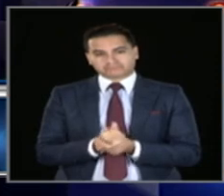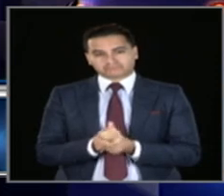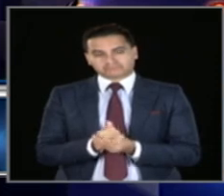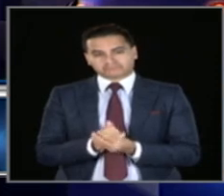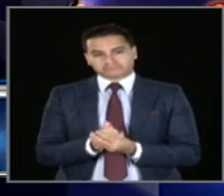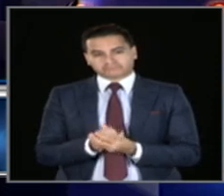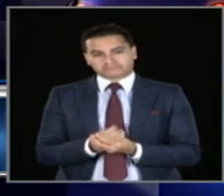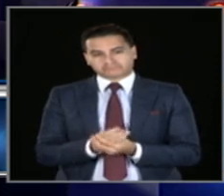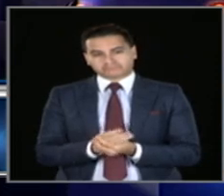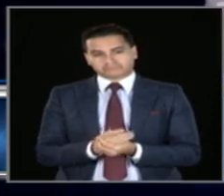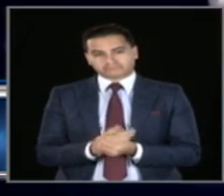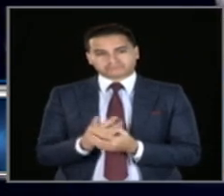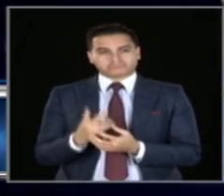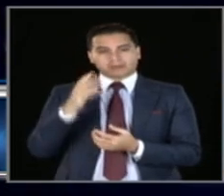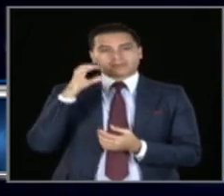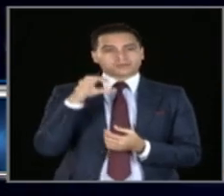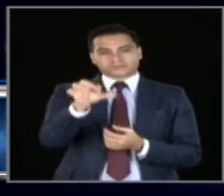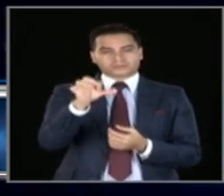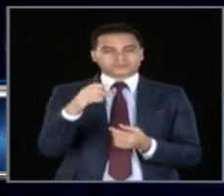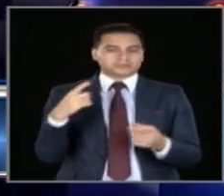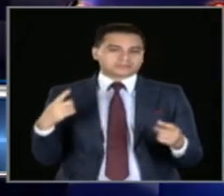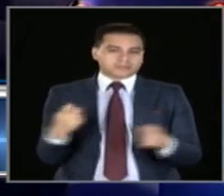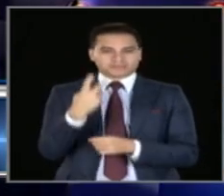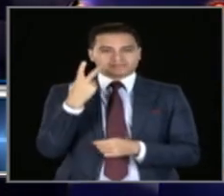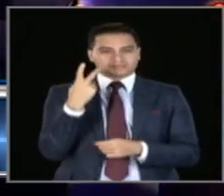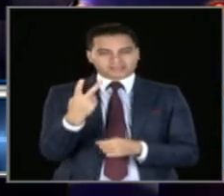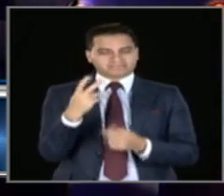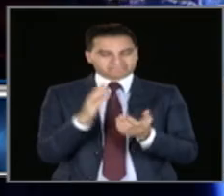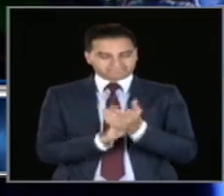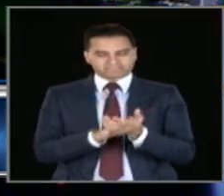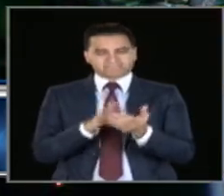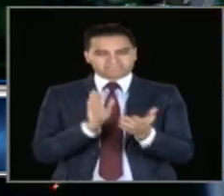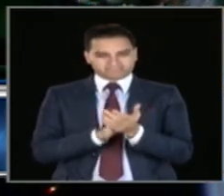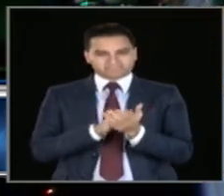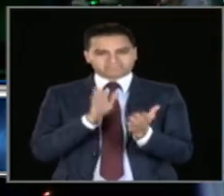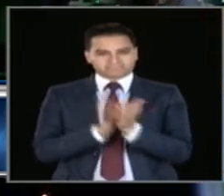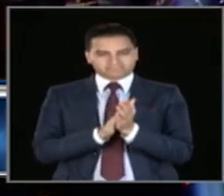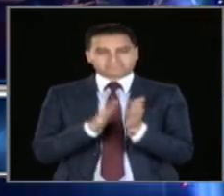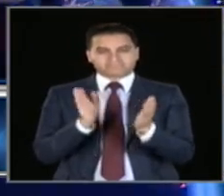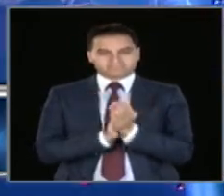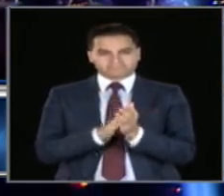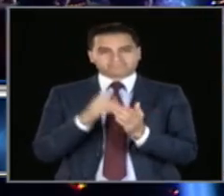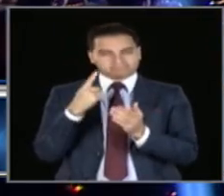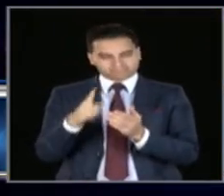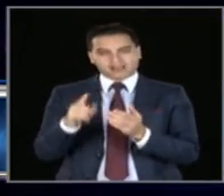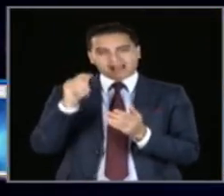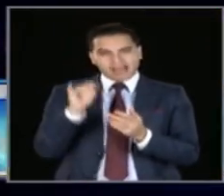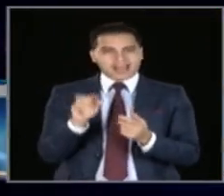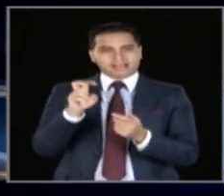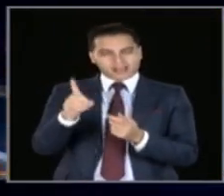آية، إجابتك؟ 97. الهدف الثاني، برافو عليك يا آية. برافو عليك